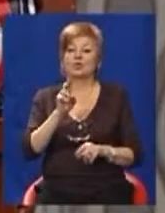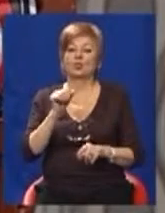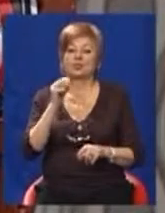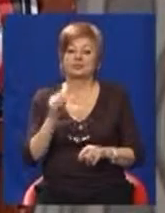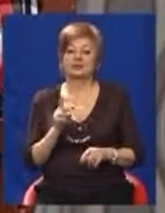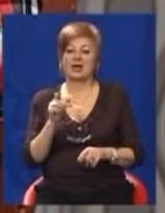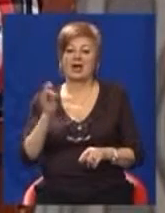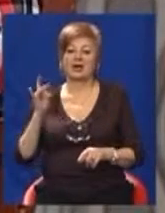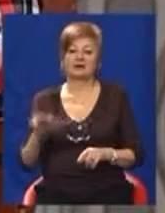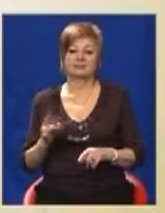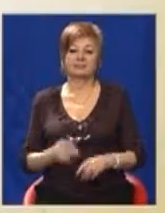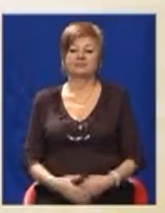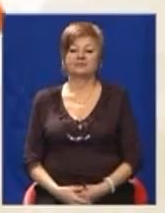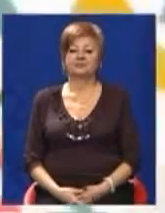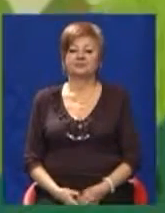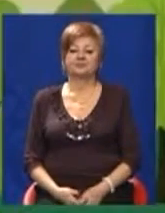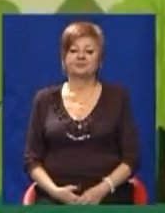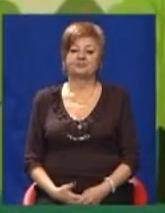курцхаар.